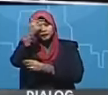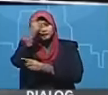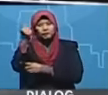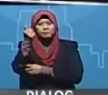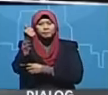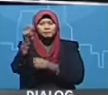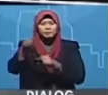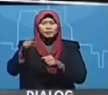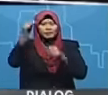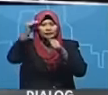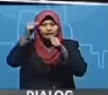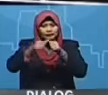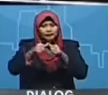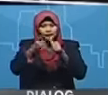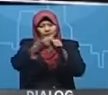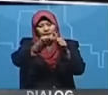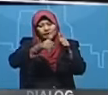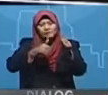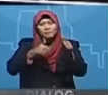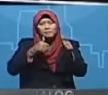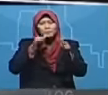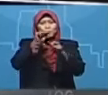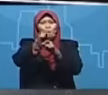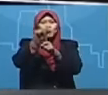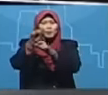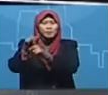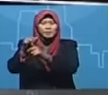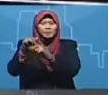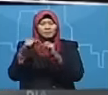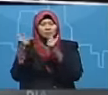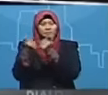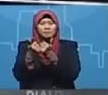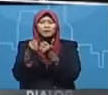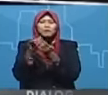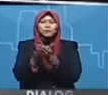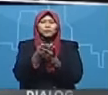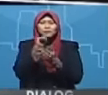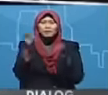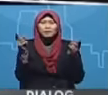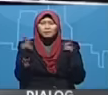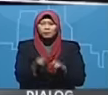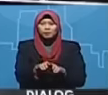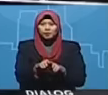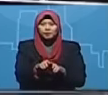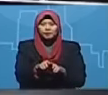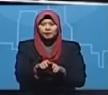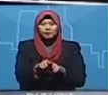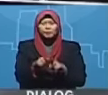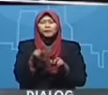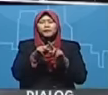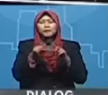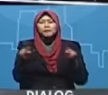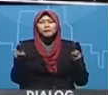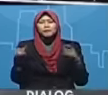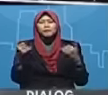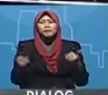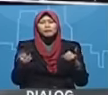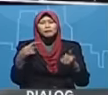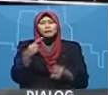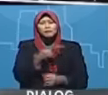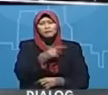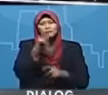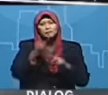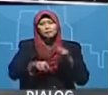memberikan peringatan, pencegahan supaya penipuan agensi ini tidak berlaku. Tapi sebab perkara ini kadang-kadang kita tidak boleh